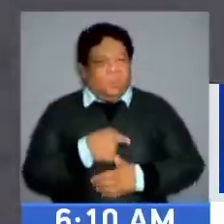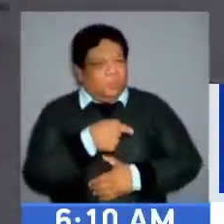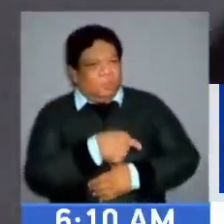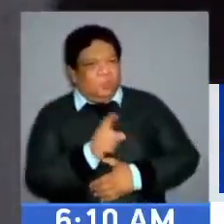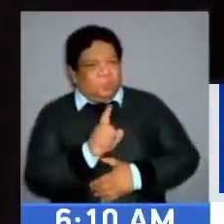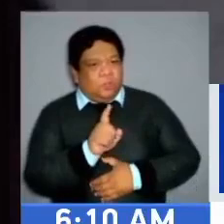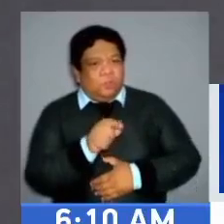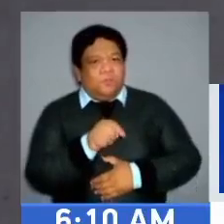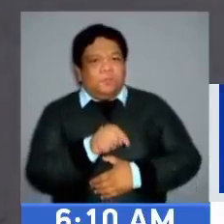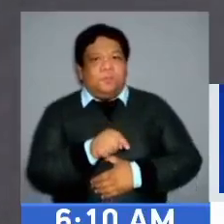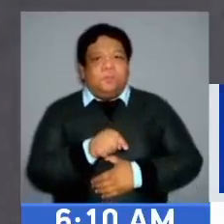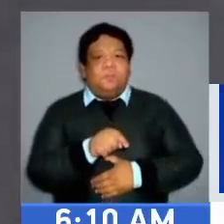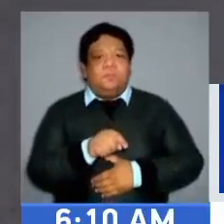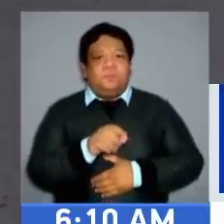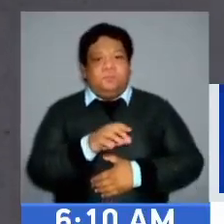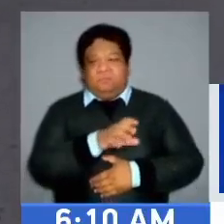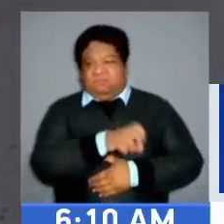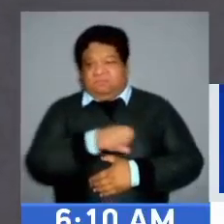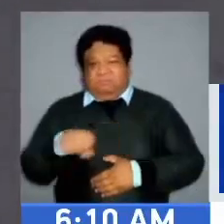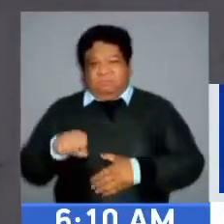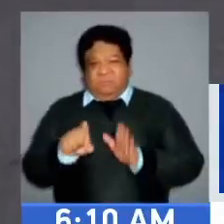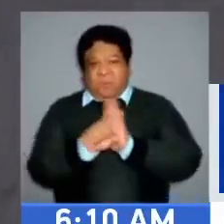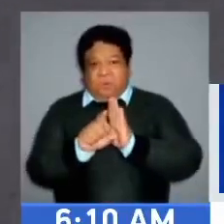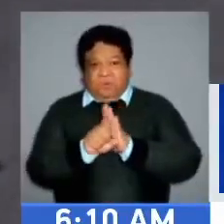kayo ito. Okay, yan, mga kinumpis.